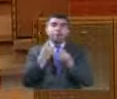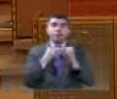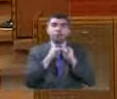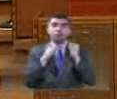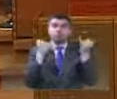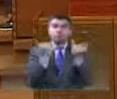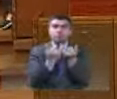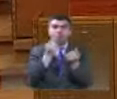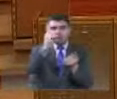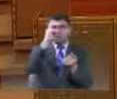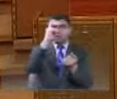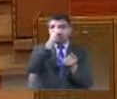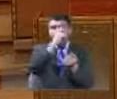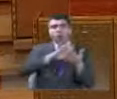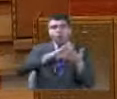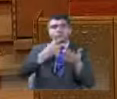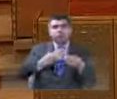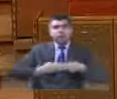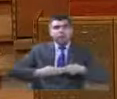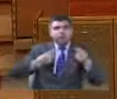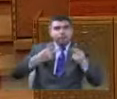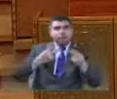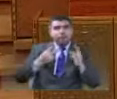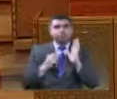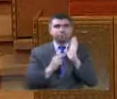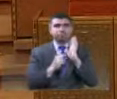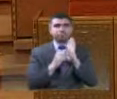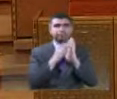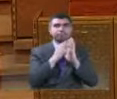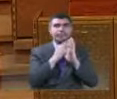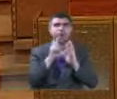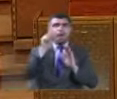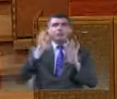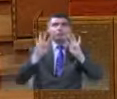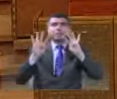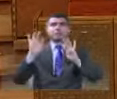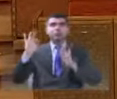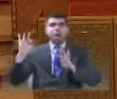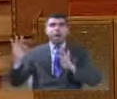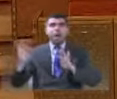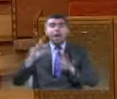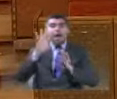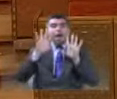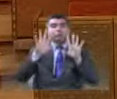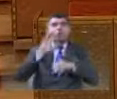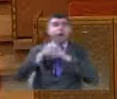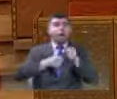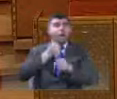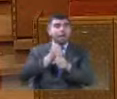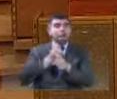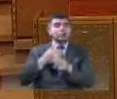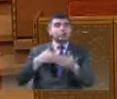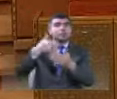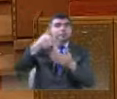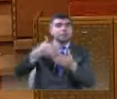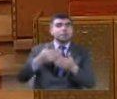وان شاء الله نتمنى انه نتقدموا من 1800، حنا ان شاء الله نزيدوا في العشر سنوات المقبله ثم العشر سنوات من قبل باش نوصلوا